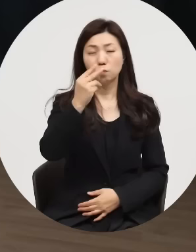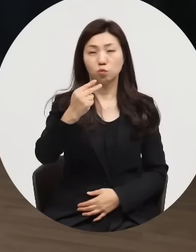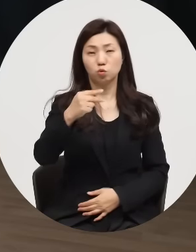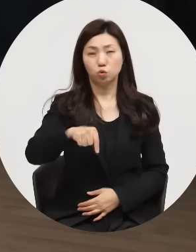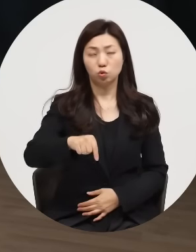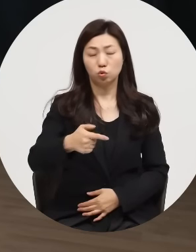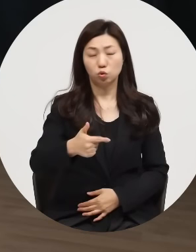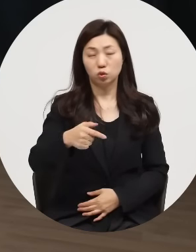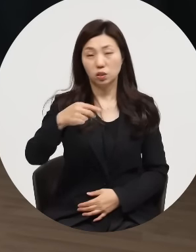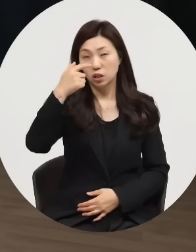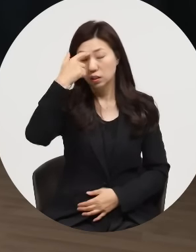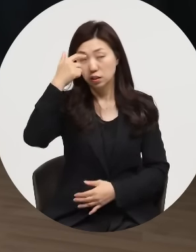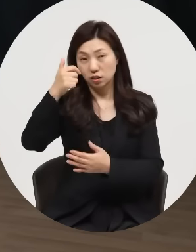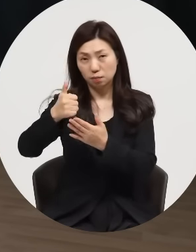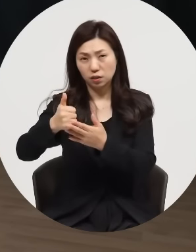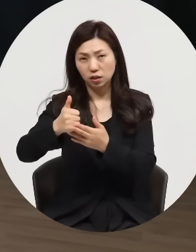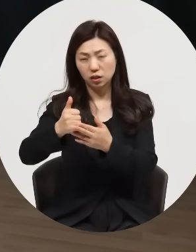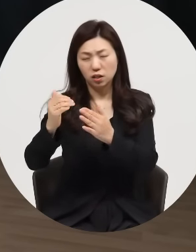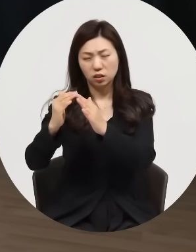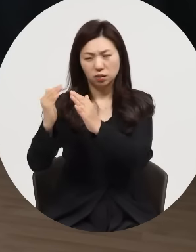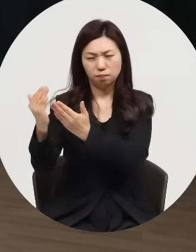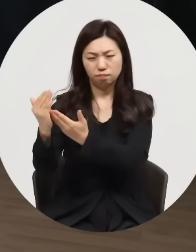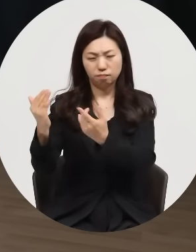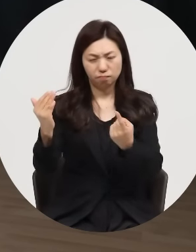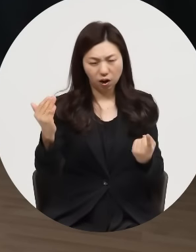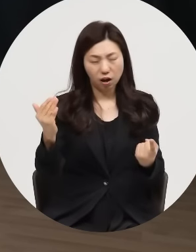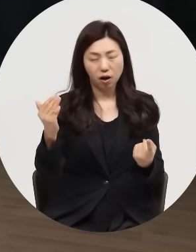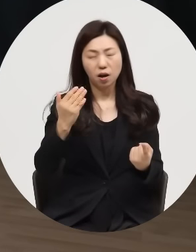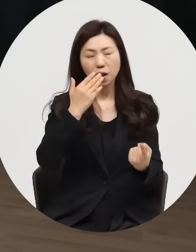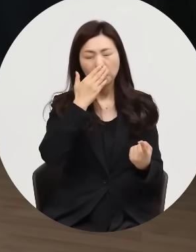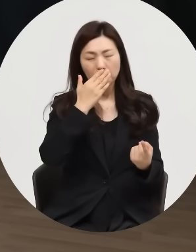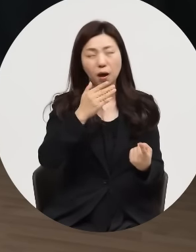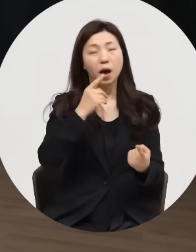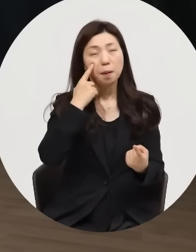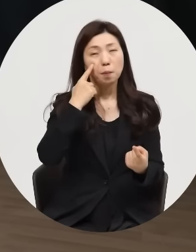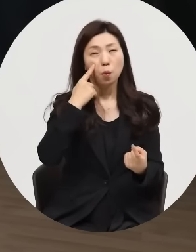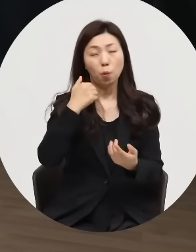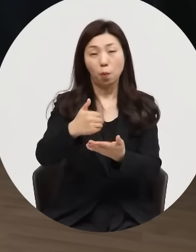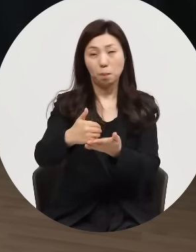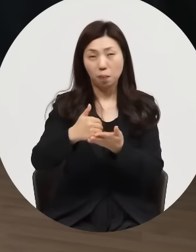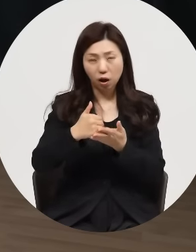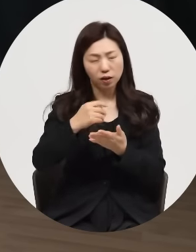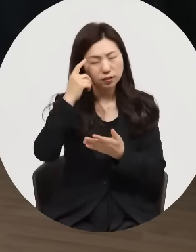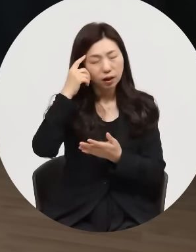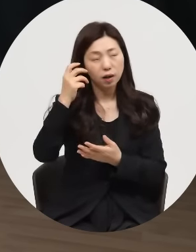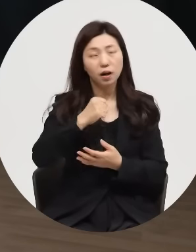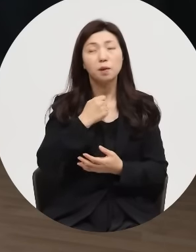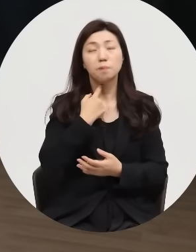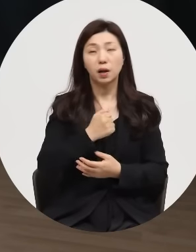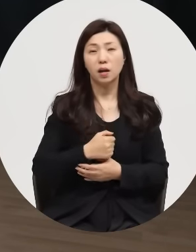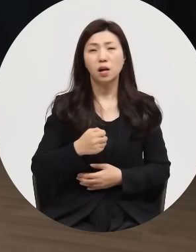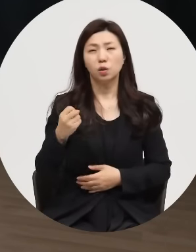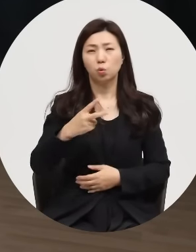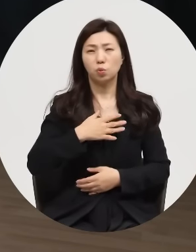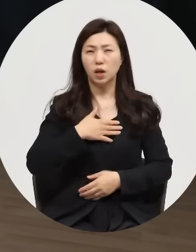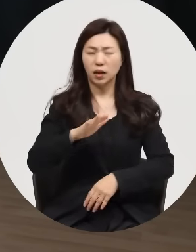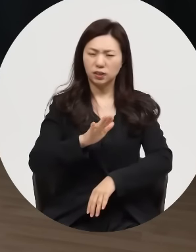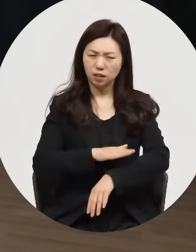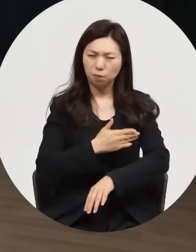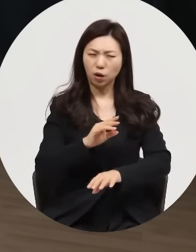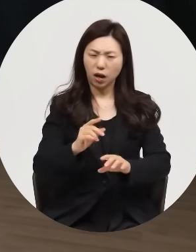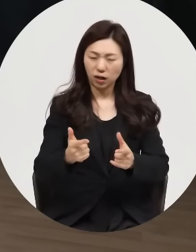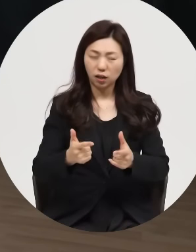법률스님께서 이제 집을 떠나라고 이렇게 얘기하실 거라고 생각은 하고 있었는데 그리고 또 이제 제 잘못이